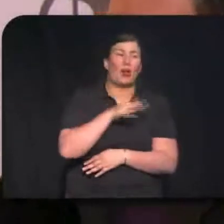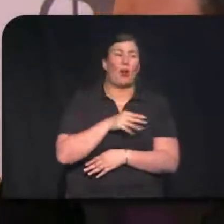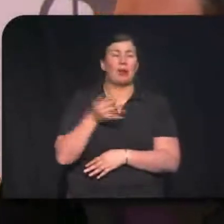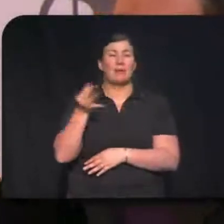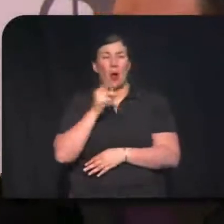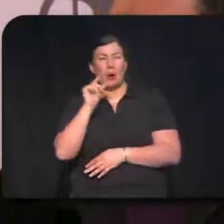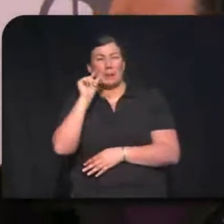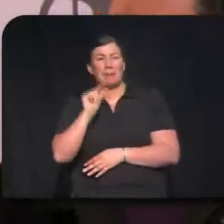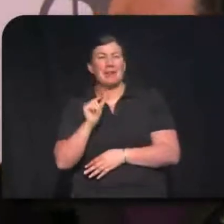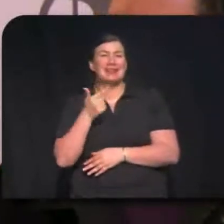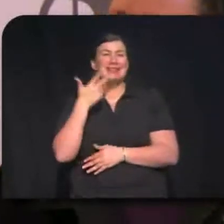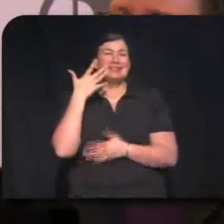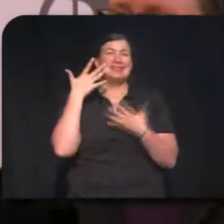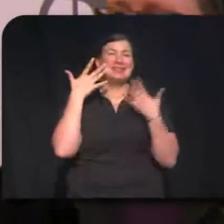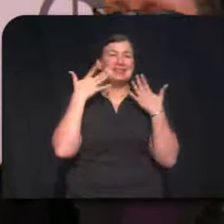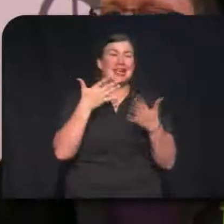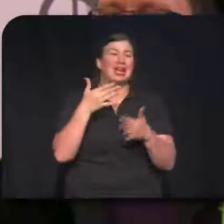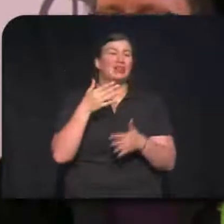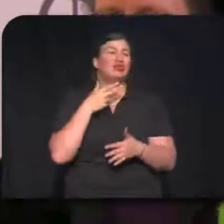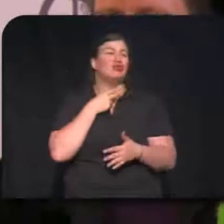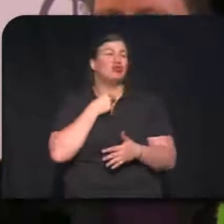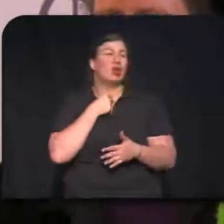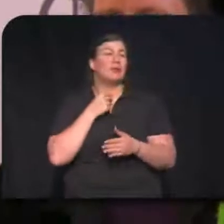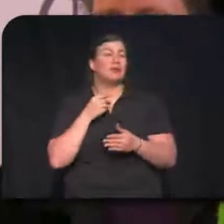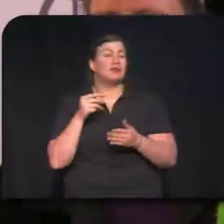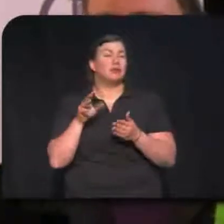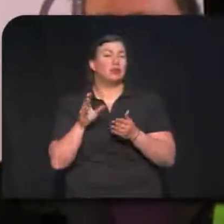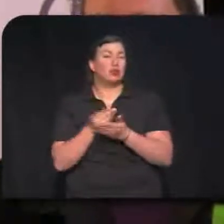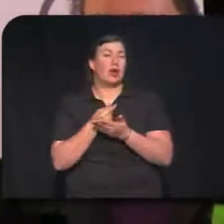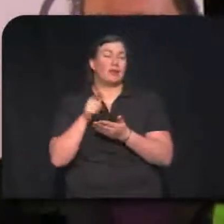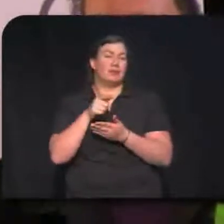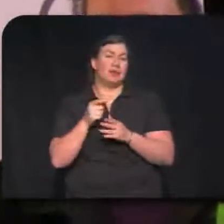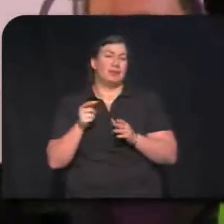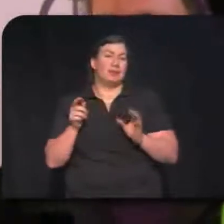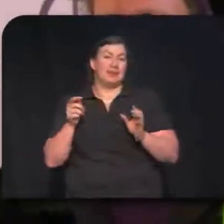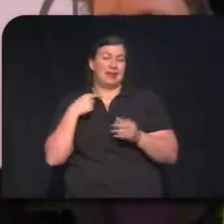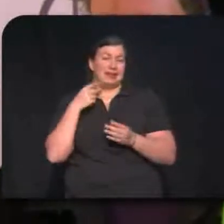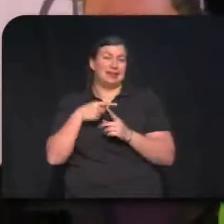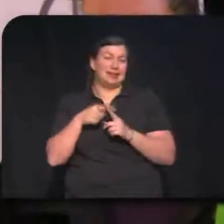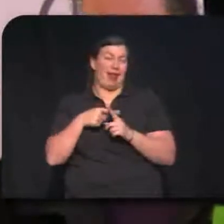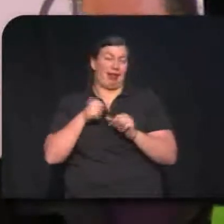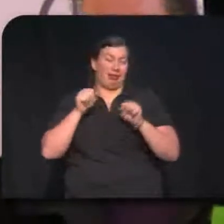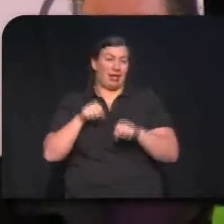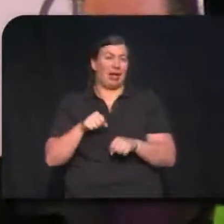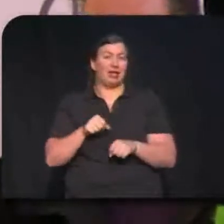Stimmen zusammen sein damit es ausgezählt werden kann sonst werden die Uhren zusammengeführt und